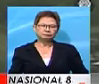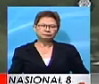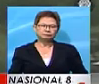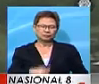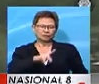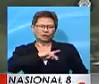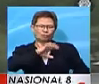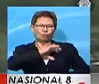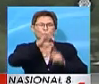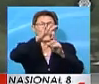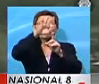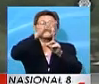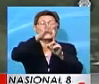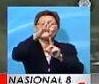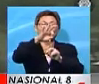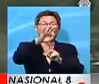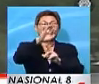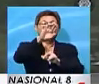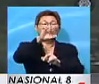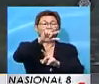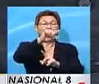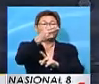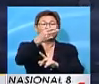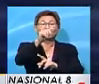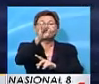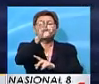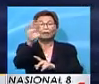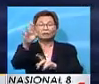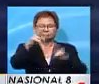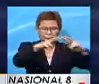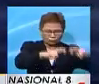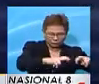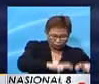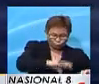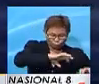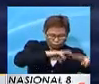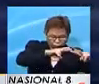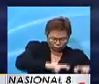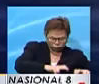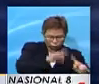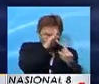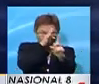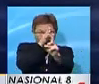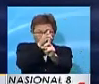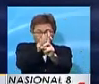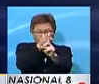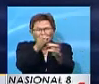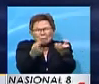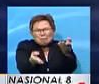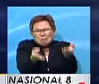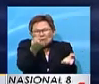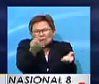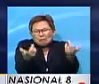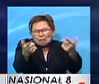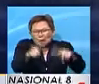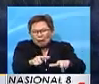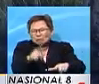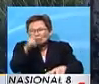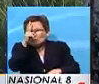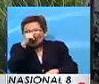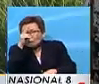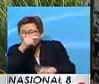menurut ketua polis Pulau Pinang Datuk Abdul gffar Rahim siasatan yang dijalankan oleh polis lebih menjurus kepada kemungkinan berlaku